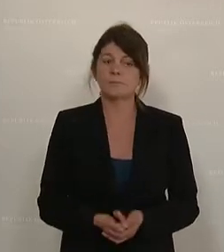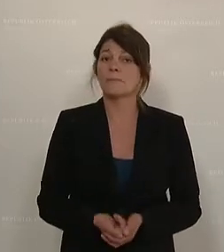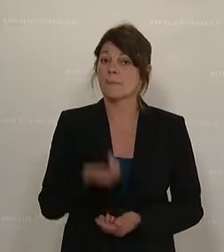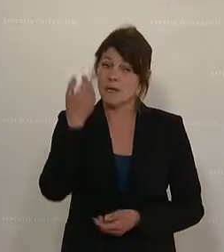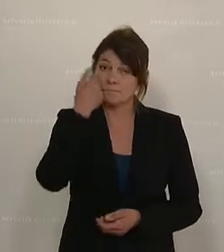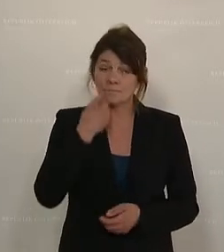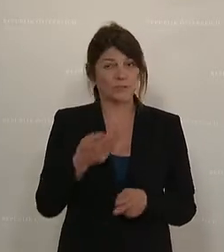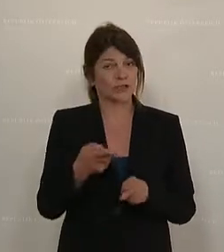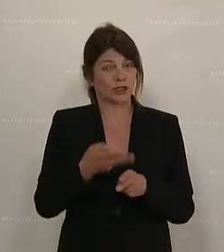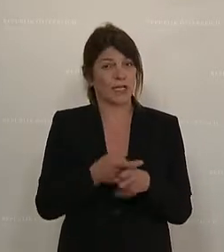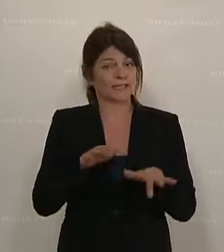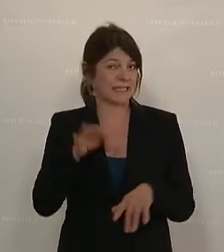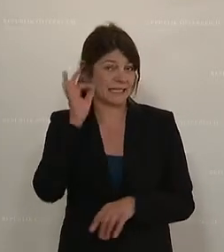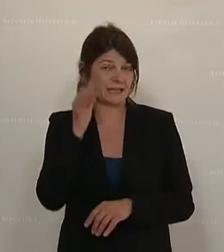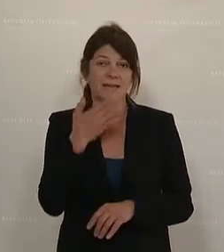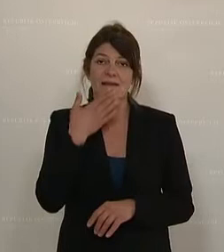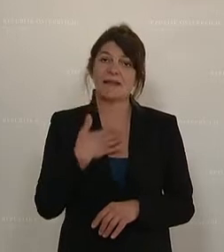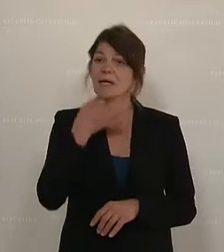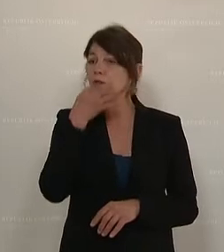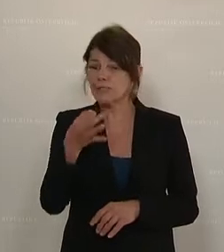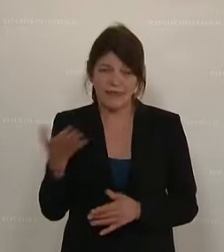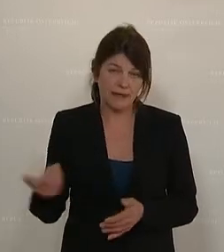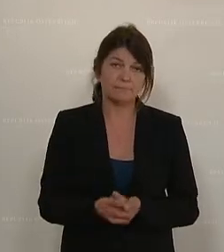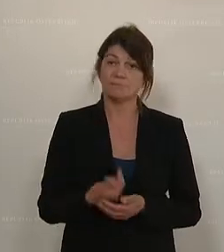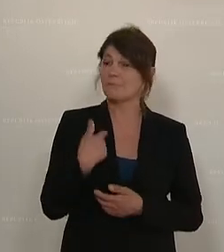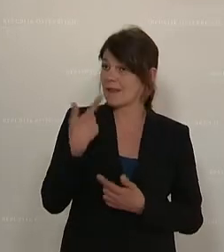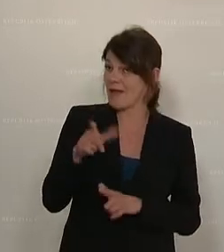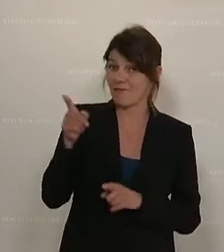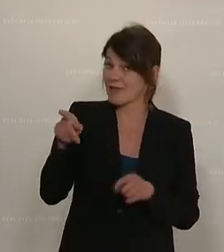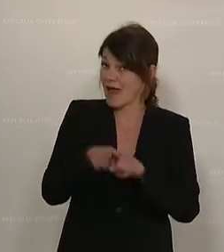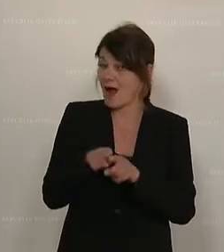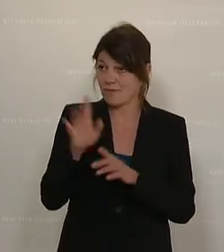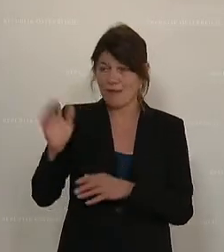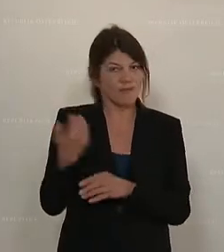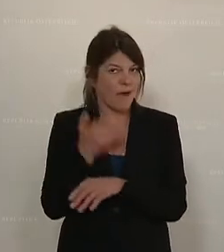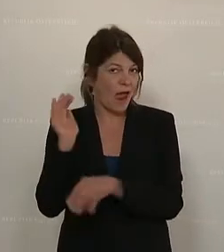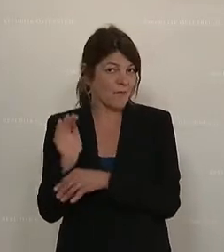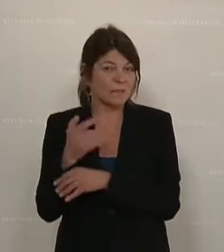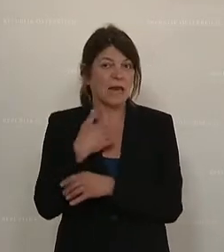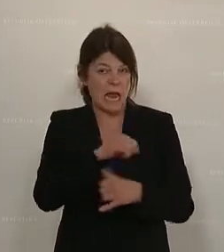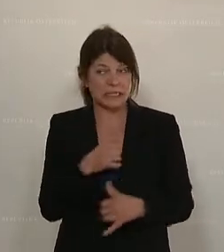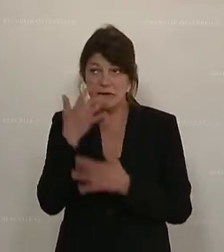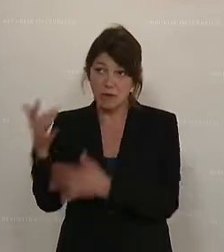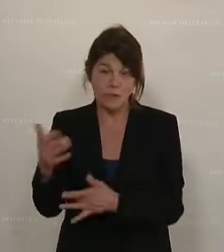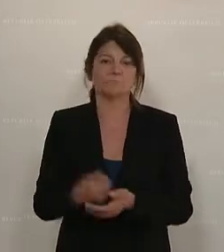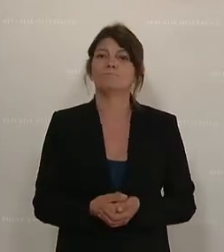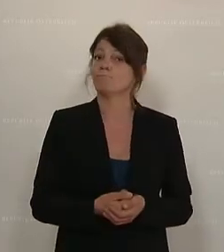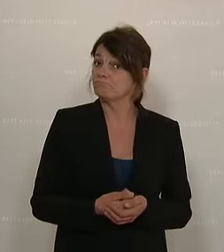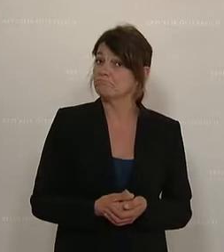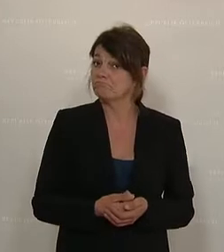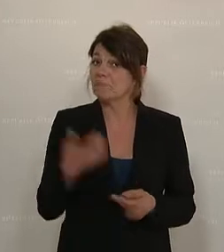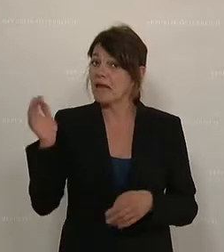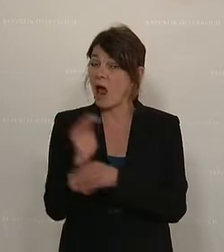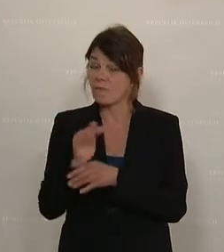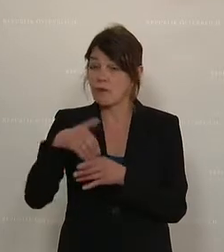geschätzte Staatssekretärin, liebe Susanne, ich darf dir auch noch in der neuen Funktion herzlich gratulieren. Die Aufgaben